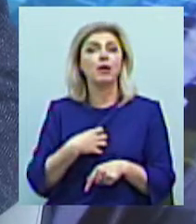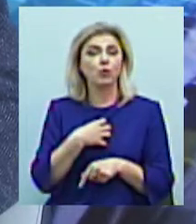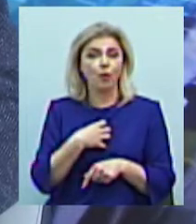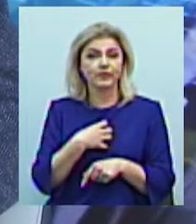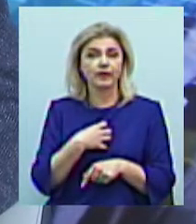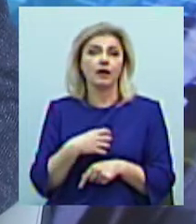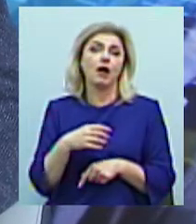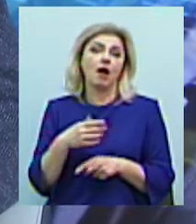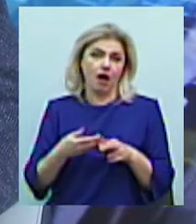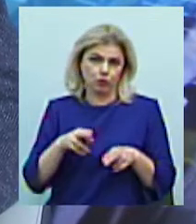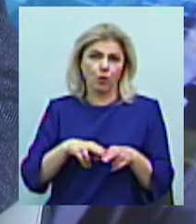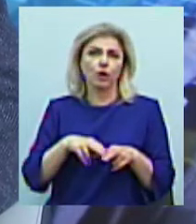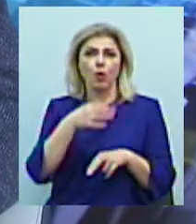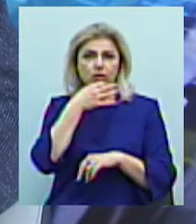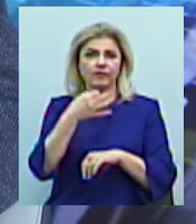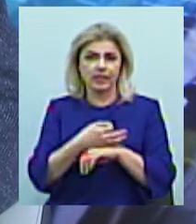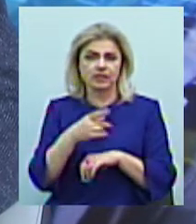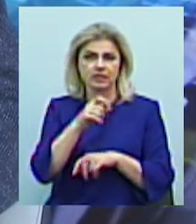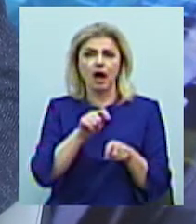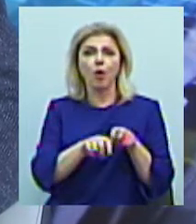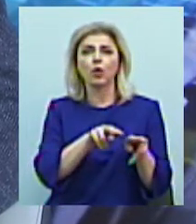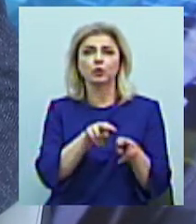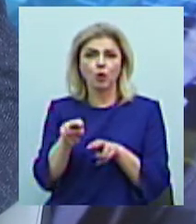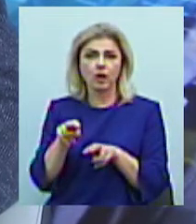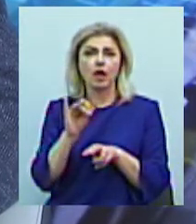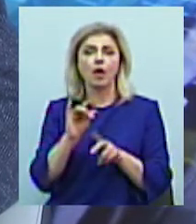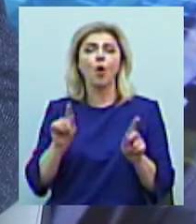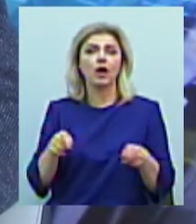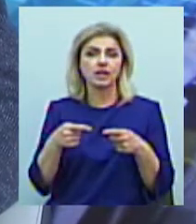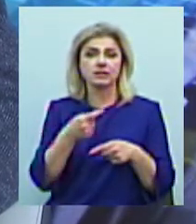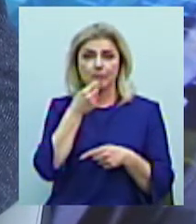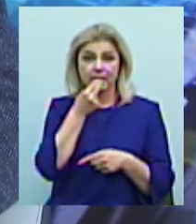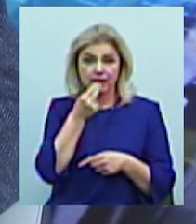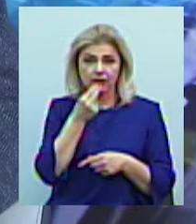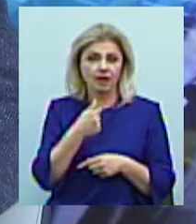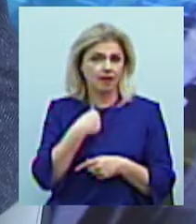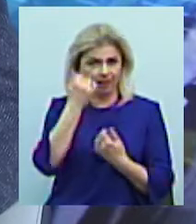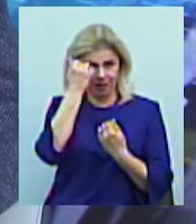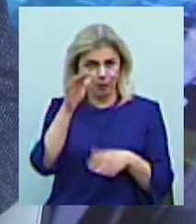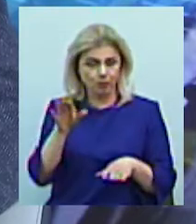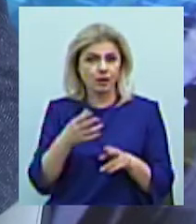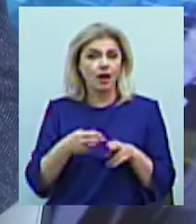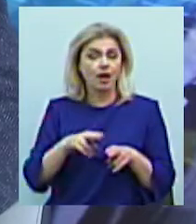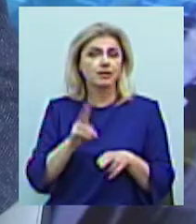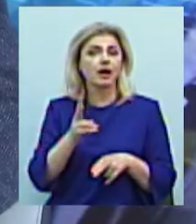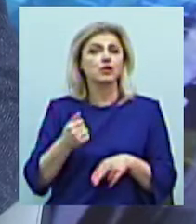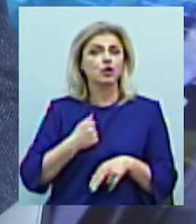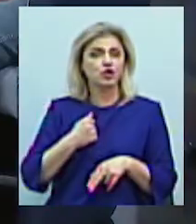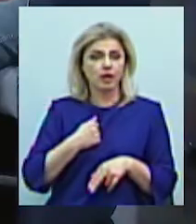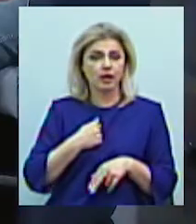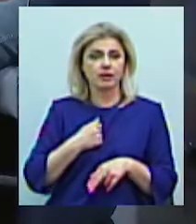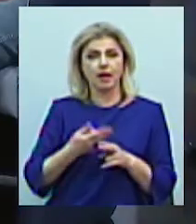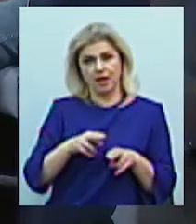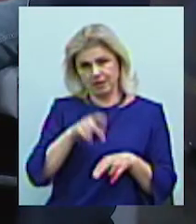есть который ответственен за контроль, за организацию питания, понес, я этого не помню. Это, к сожалению, это, как по мне,